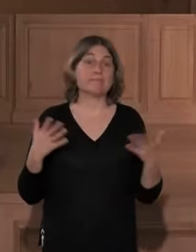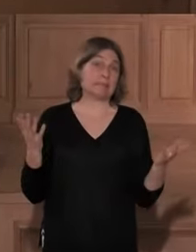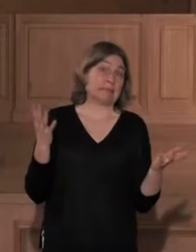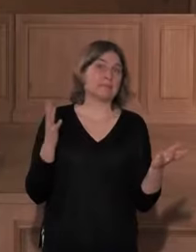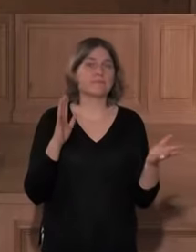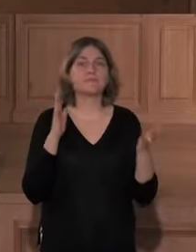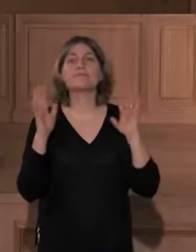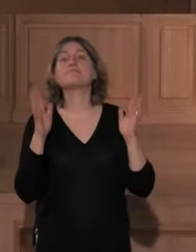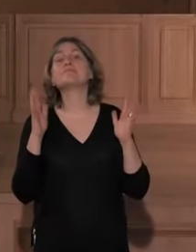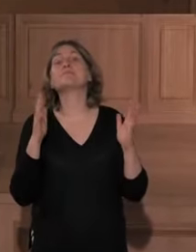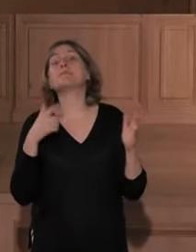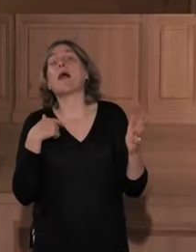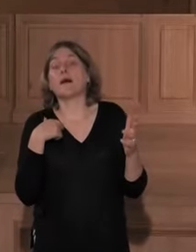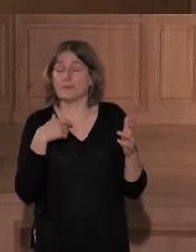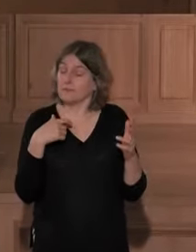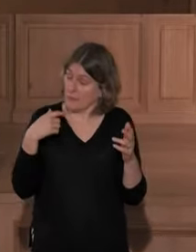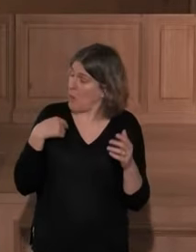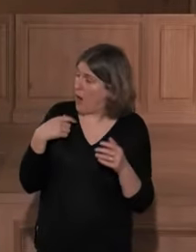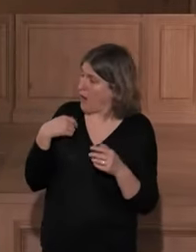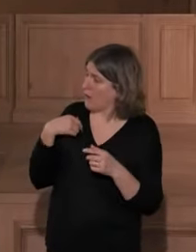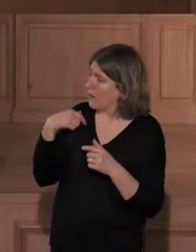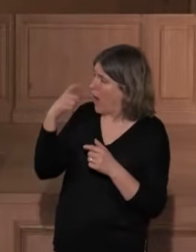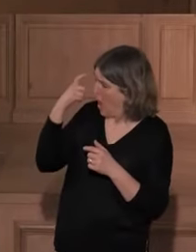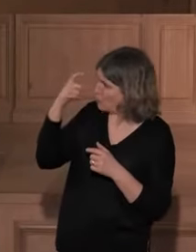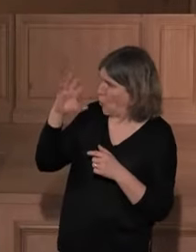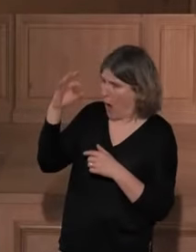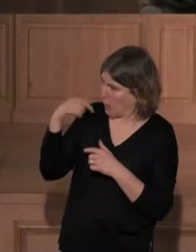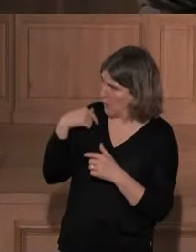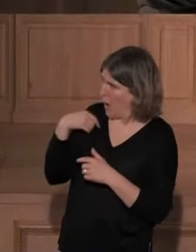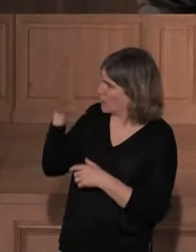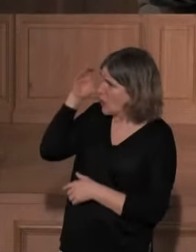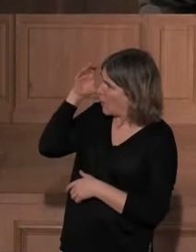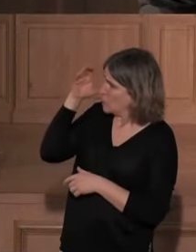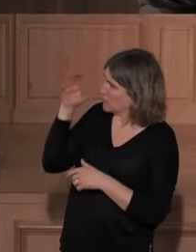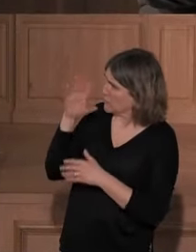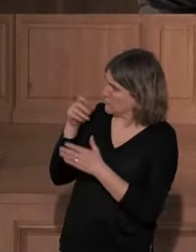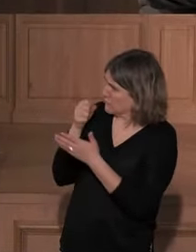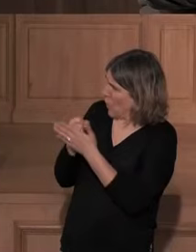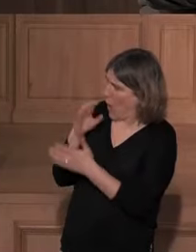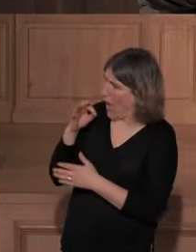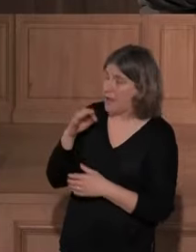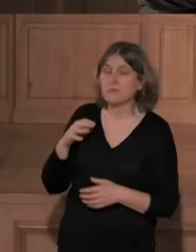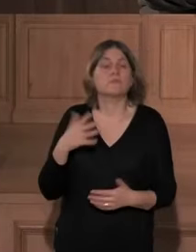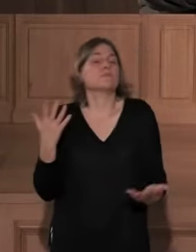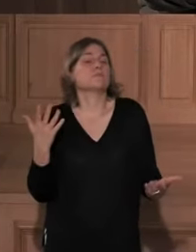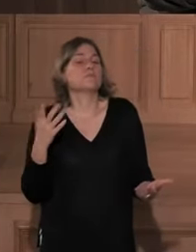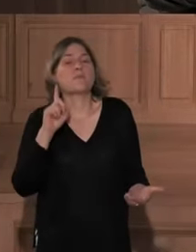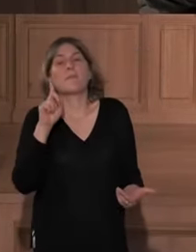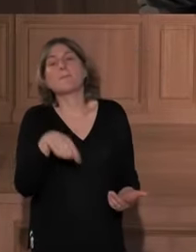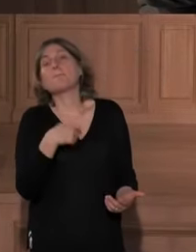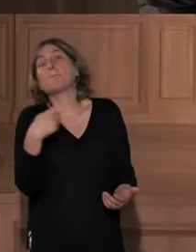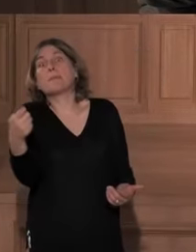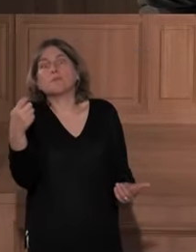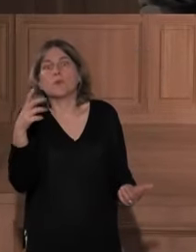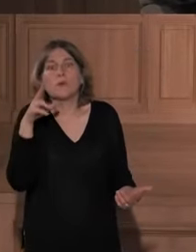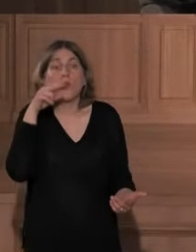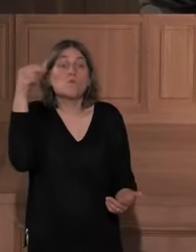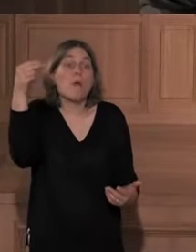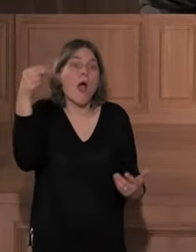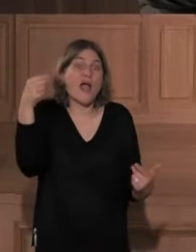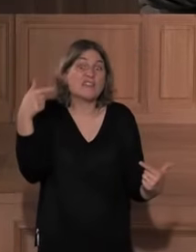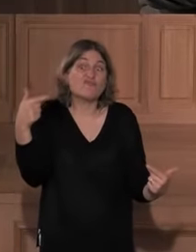vous n'allez pas croire, évidemment. Je vous crois, depuis le début, je vous crois. C'est incroyable que ça ne se frotte pas. Ouais. C'est l'humain, déjà, il a